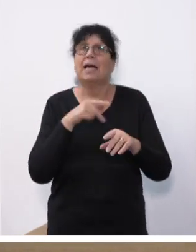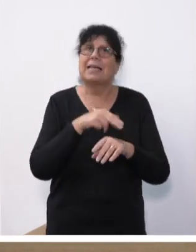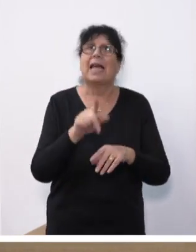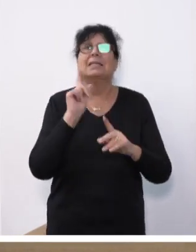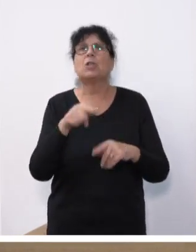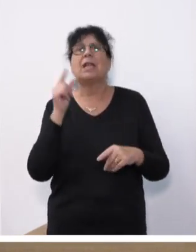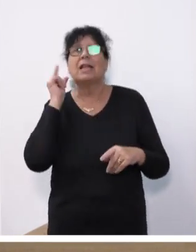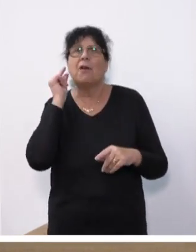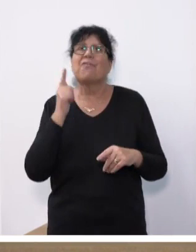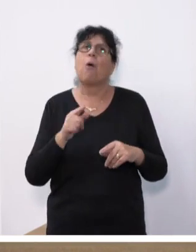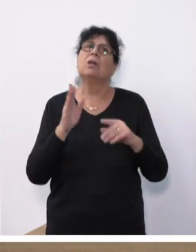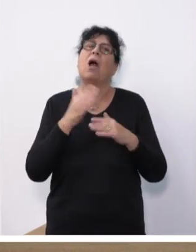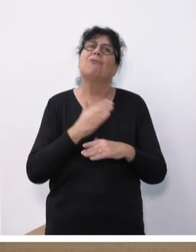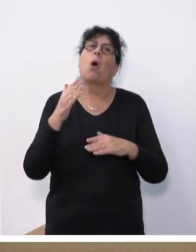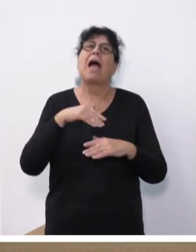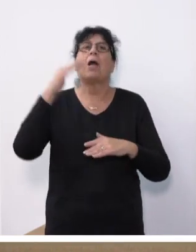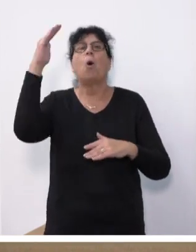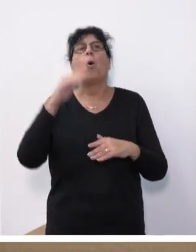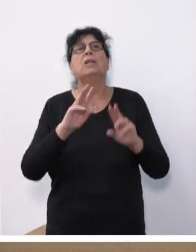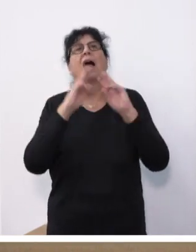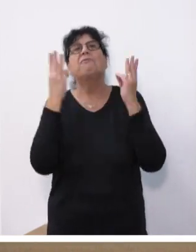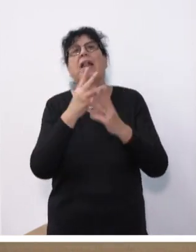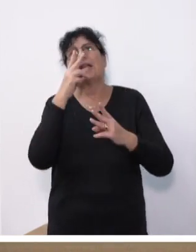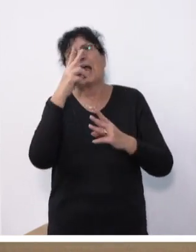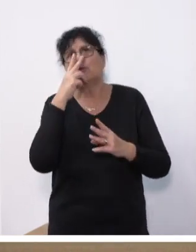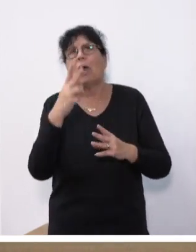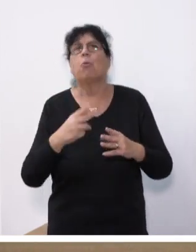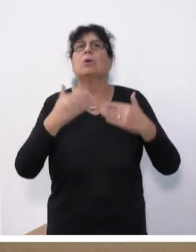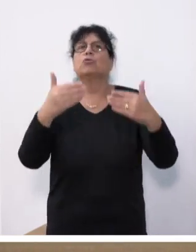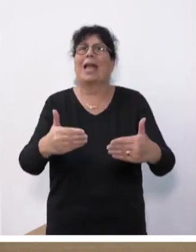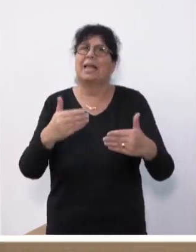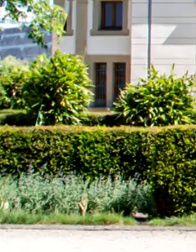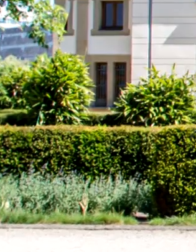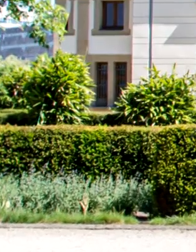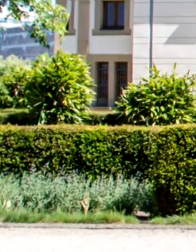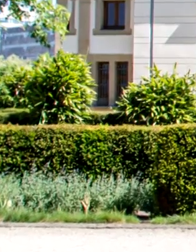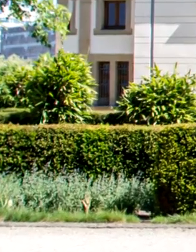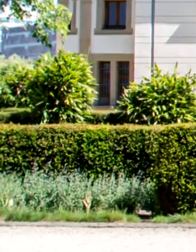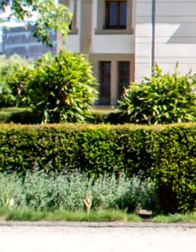vor den Karren einer woken Weltanschauung gespannt werden soll. Vielen Dank für Ihre Aufmerksamkeit.